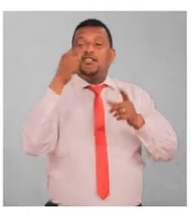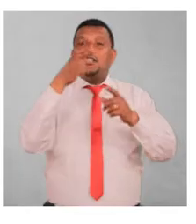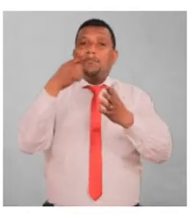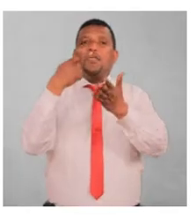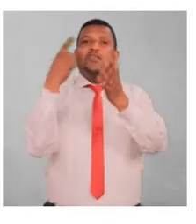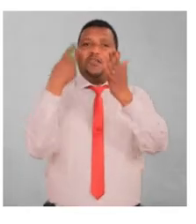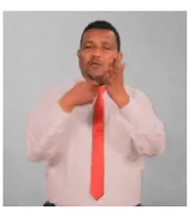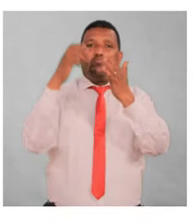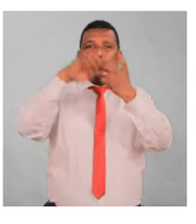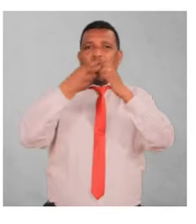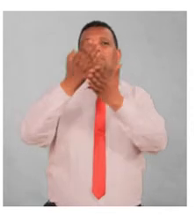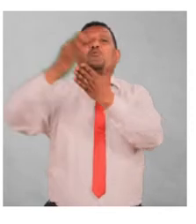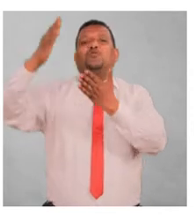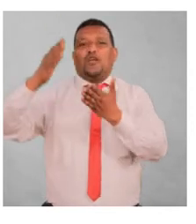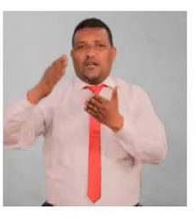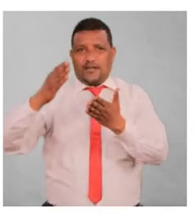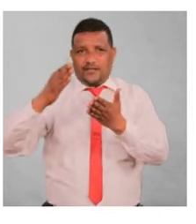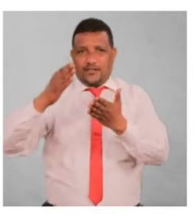सब्सक्राइब